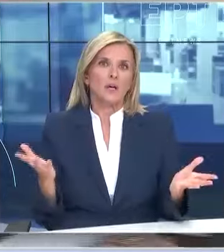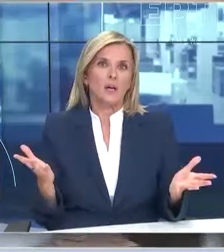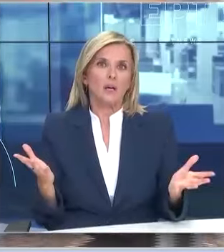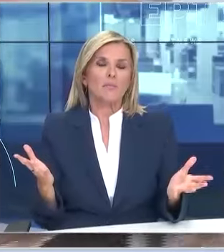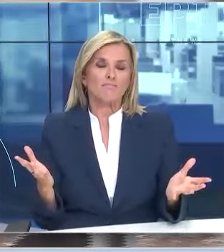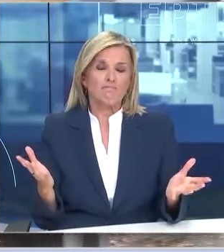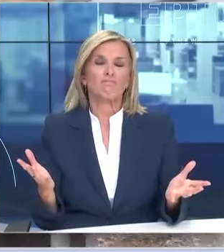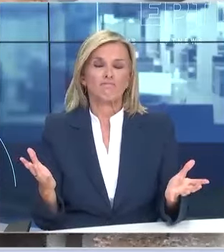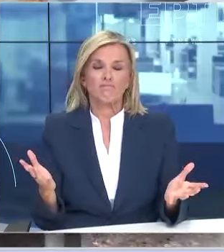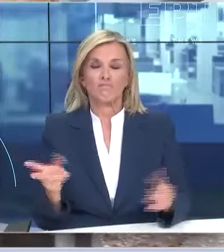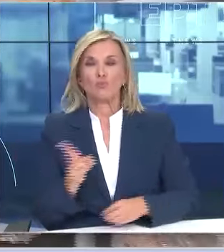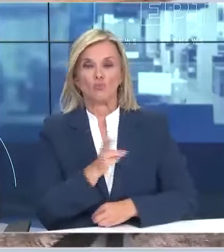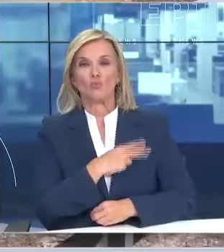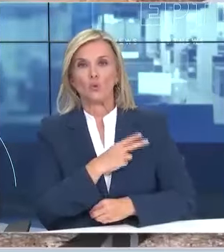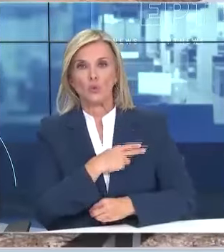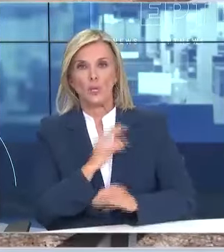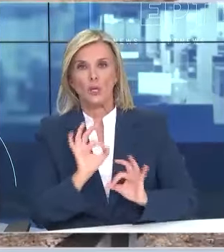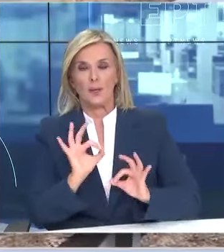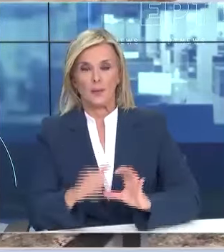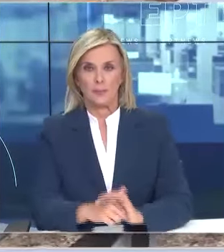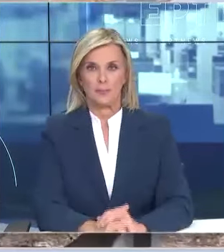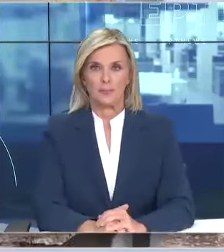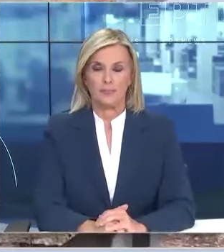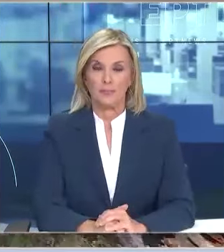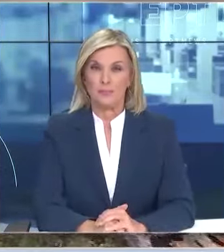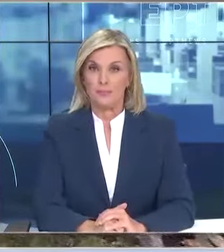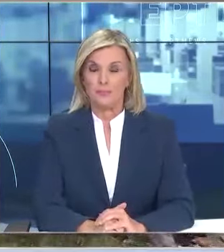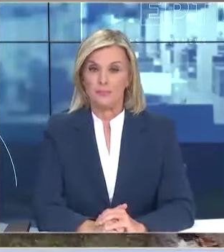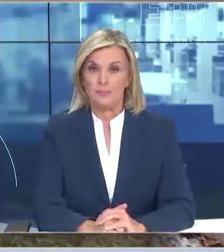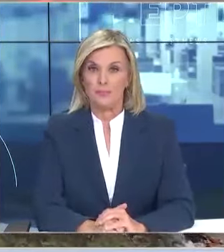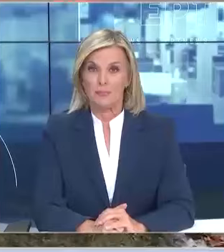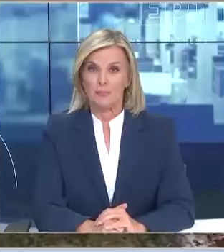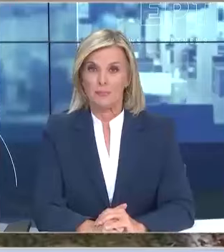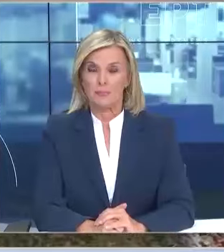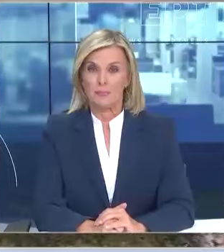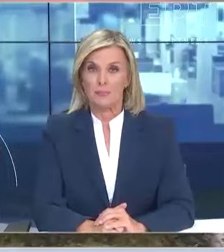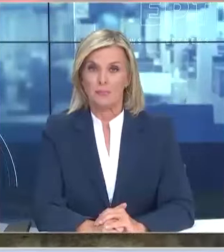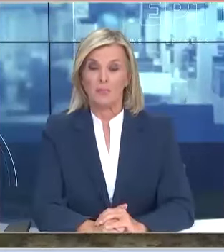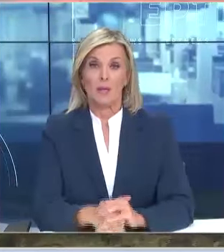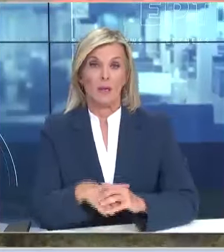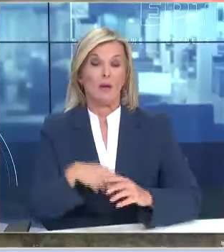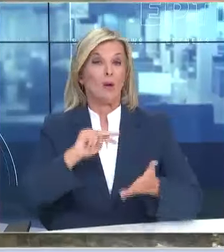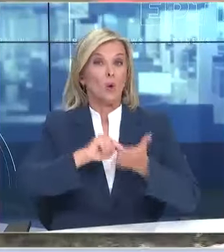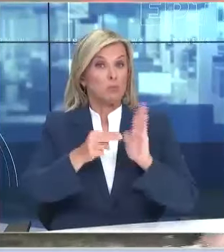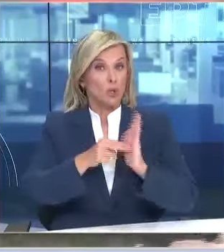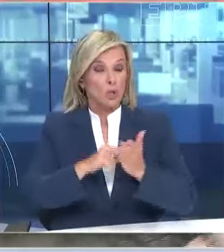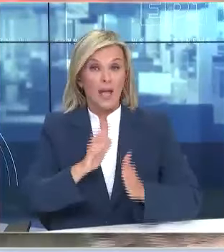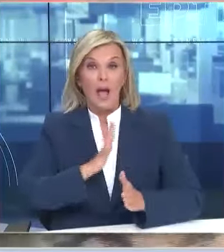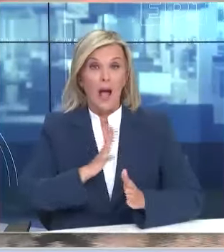Ακριβώς. Αυτό σημαίνει ότι θα πρέπει ειδικά οι πιο ευάλωτοι από εμάς να ζωπευτούν άμεσα, που σημαίνει να μείνουν στους εσωτερικούς